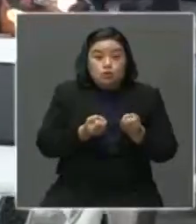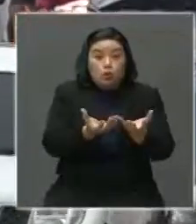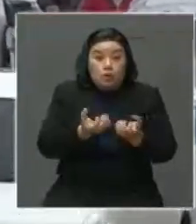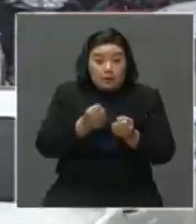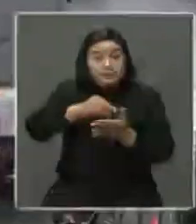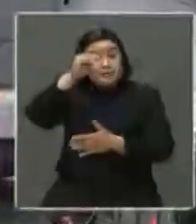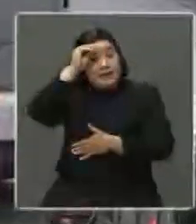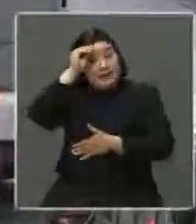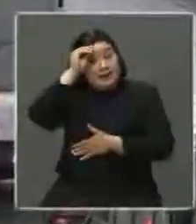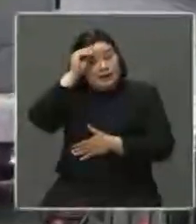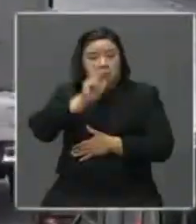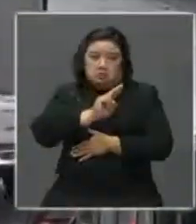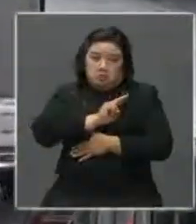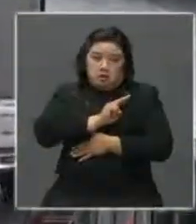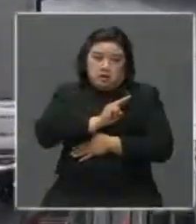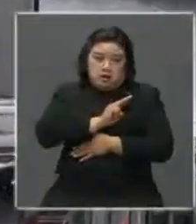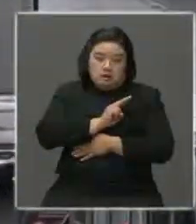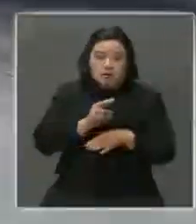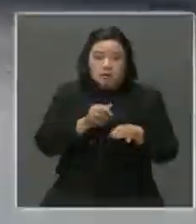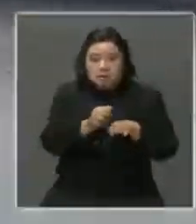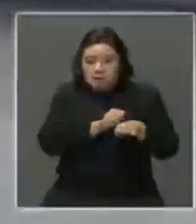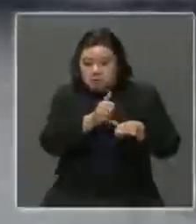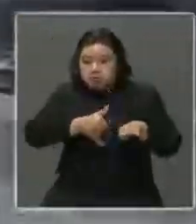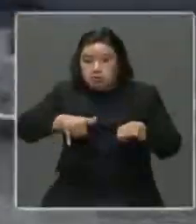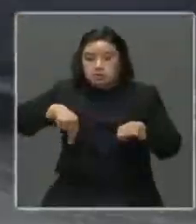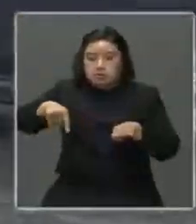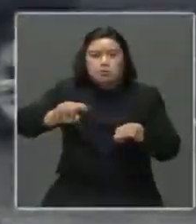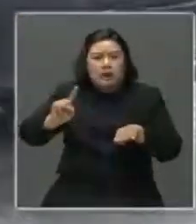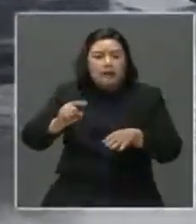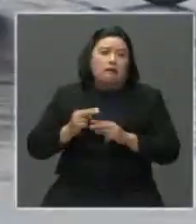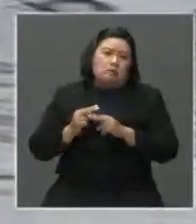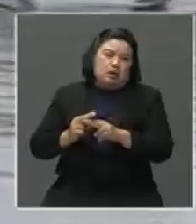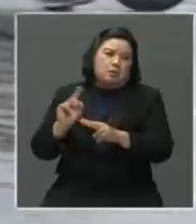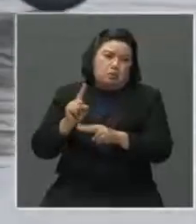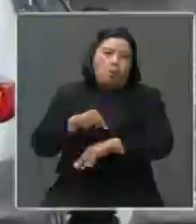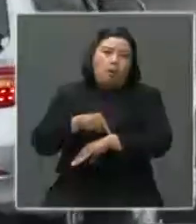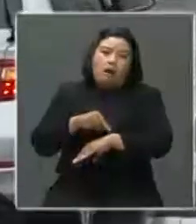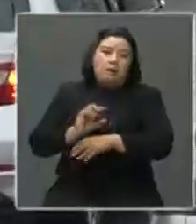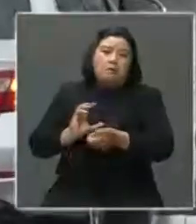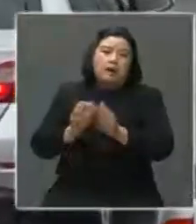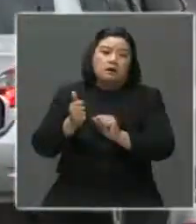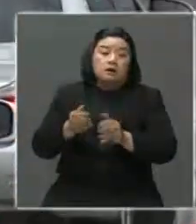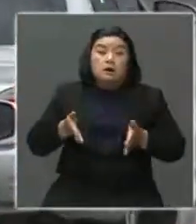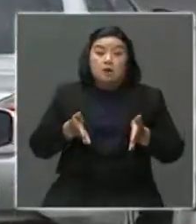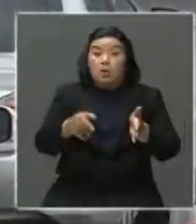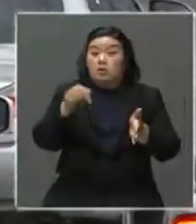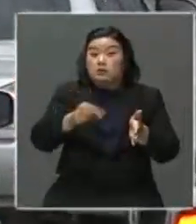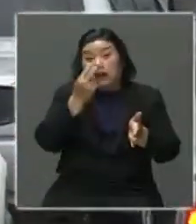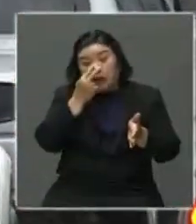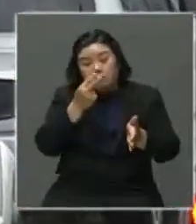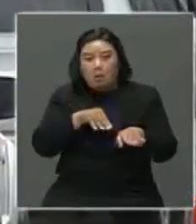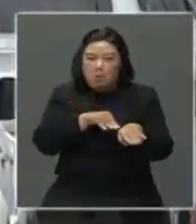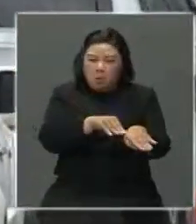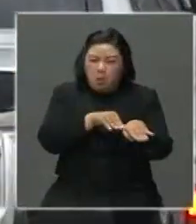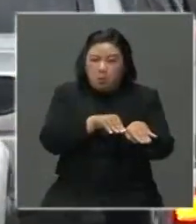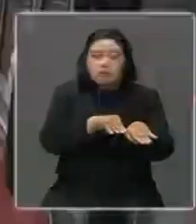ถเดินไปเข้าโรงเรียนเพราะเดี๋ยวจะเข้าแถวไม่ทันค่ะ หลายคนบอกว่าถนนเนี่ยมิตรภาพไม่เหมือนเดิมแล้วคุณนุ่นเพราะว่าติดแบบนี้เลยน